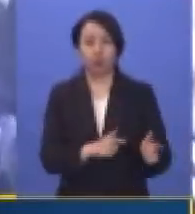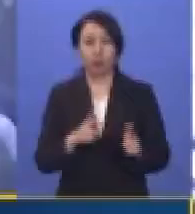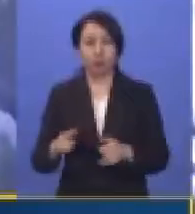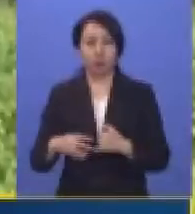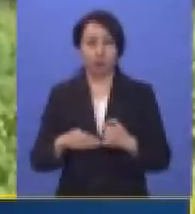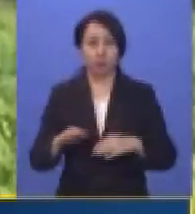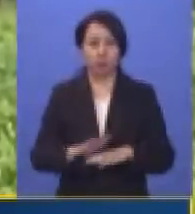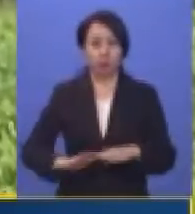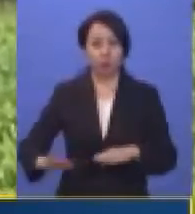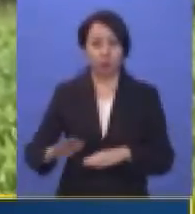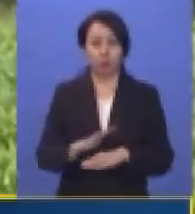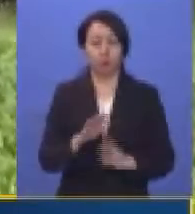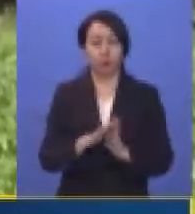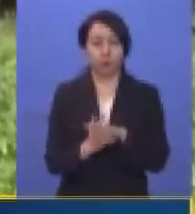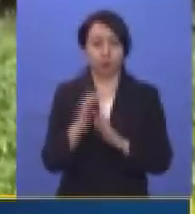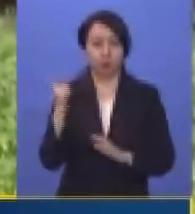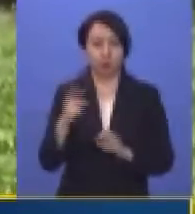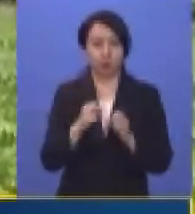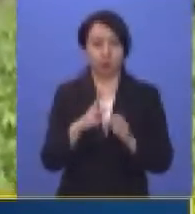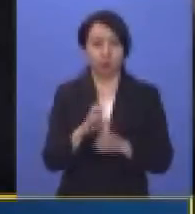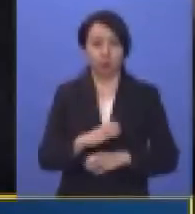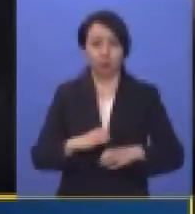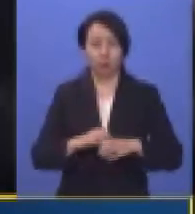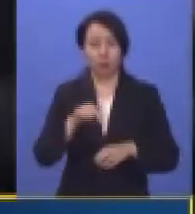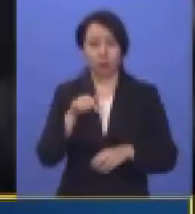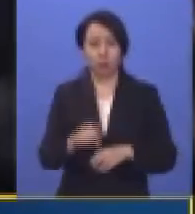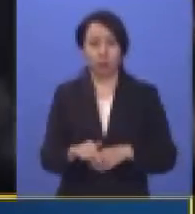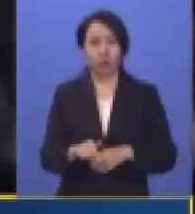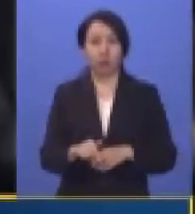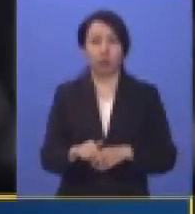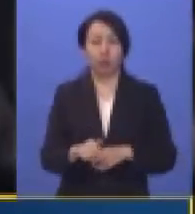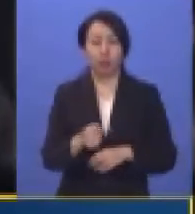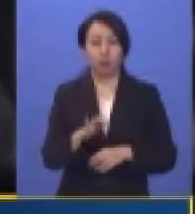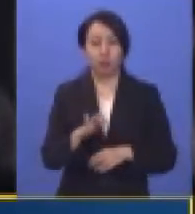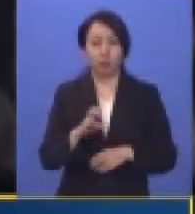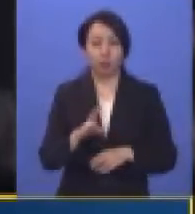жатырмыз. Шаруашылықта 12 адам еңбек етеді. Олар бау-бақша дақылдарының арам